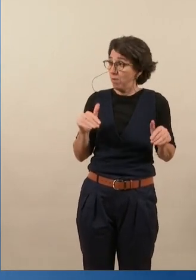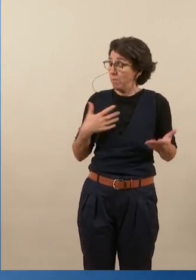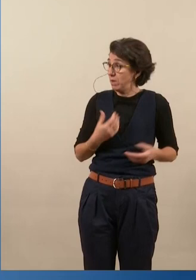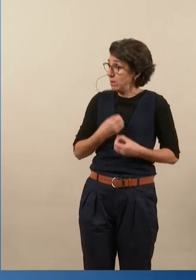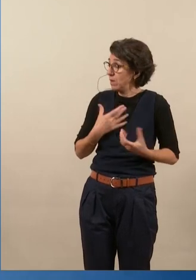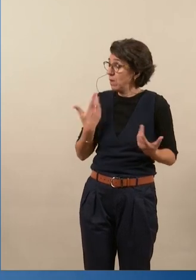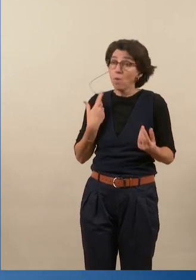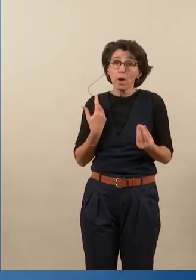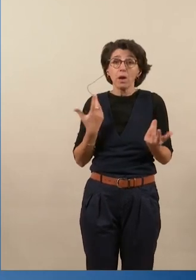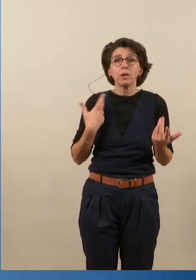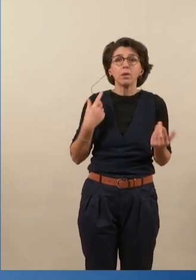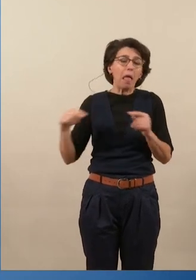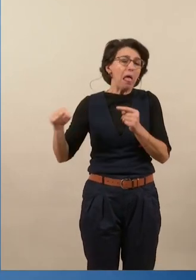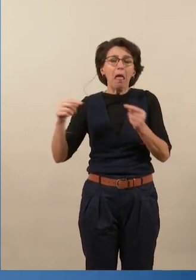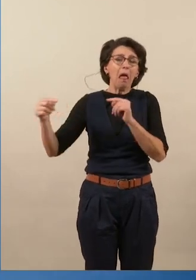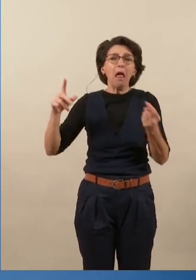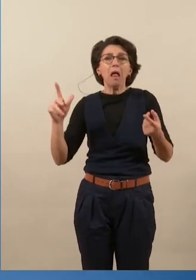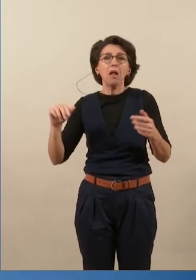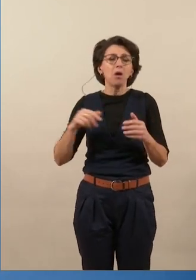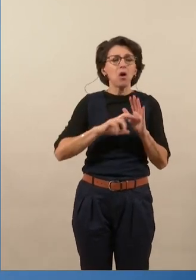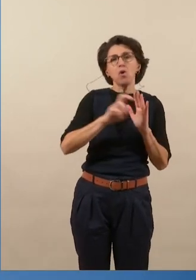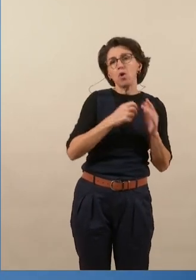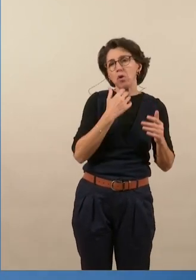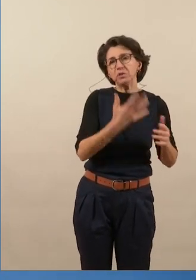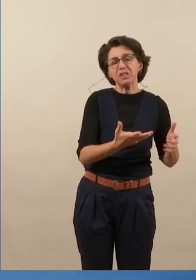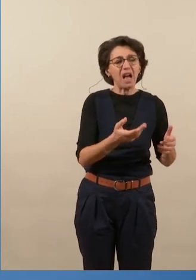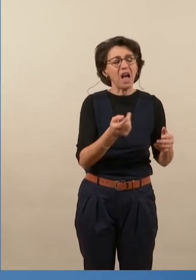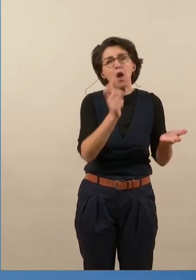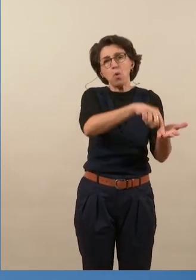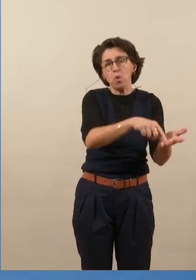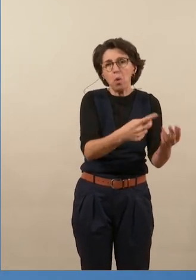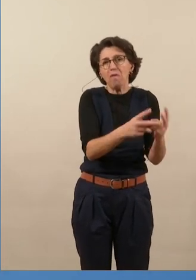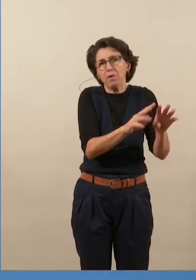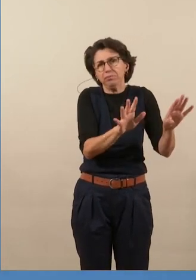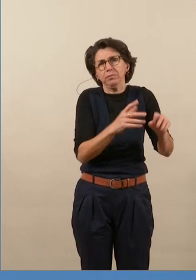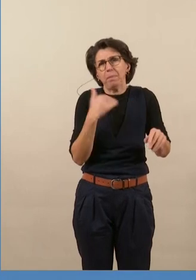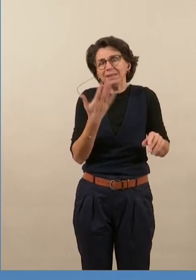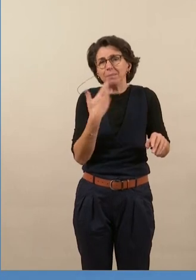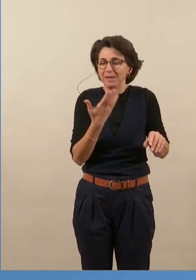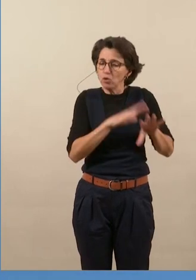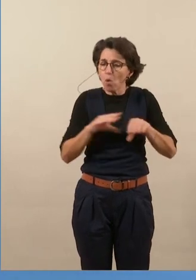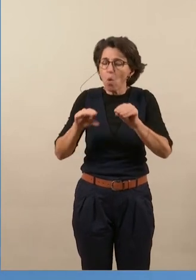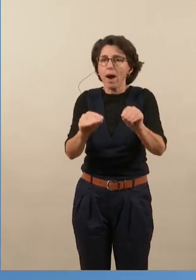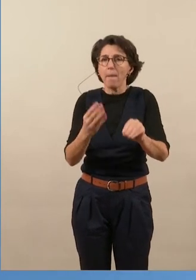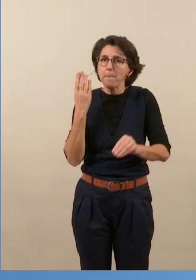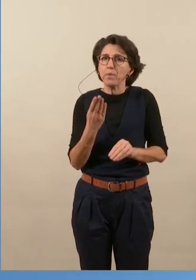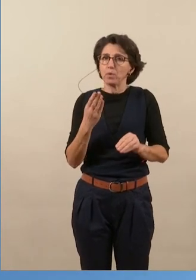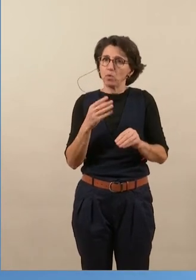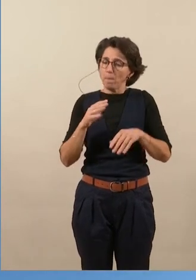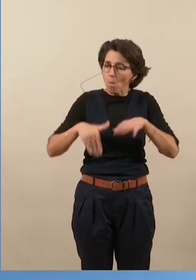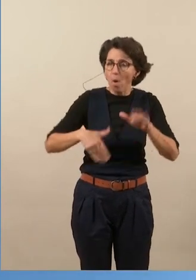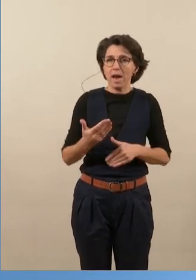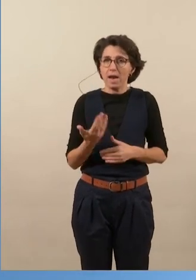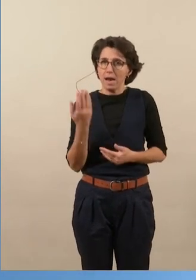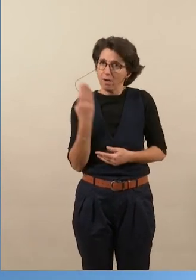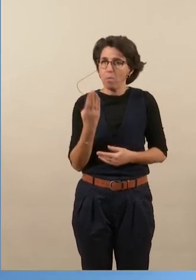que je pas envie de rentrer sur les histoires de Grenoble Sal et cetera et cetera donc il y a des choses à faire non non il y a des choses à faire mais il faut mettre les moyens de les